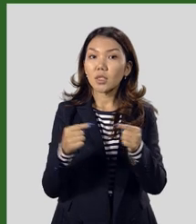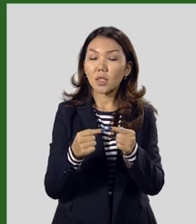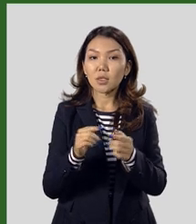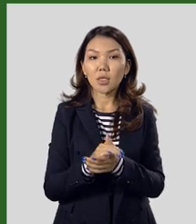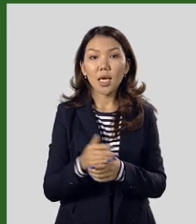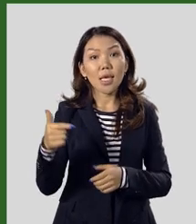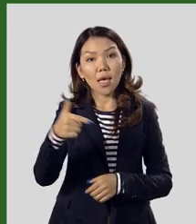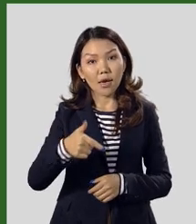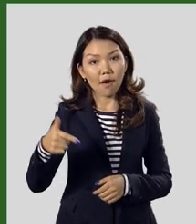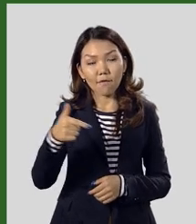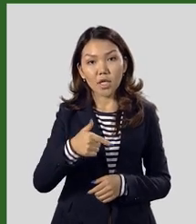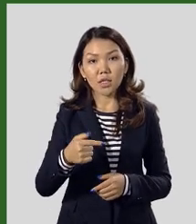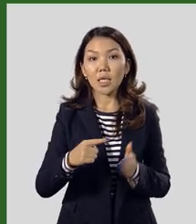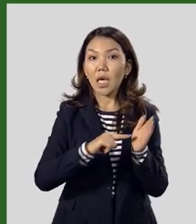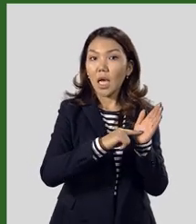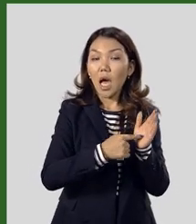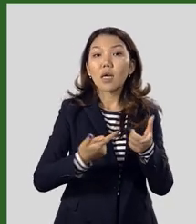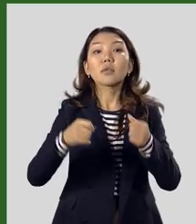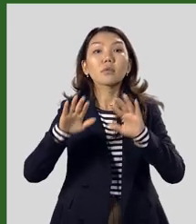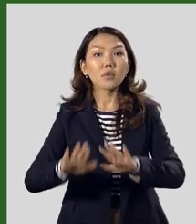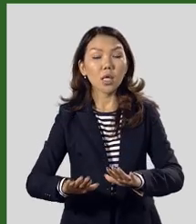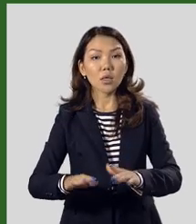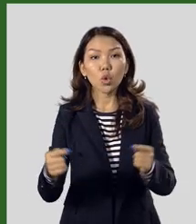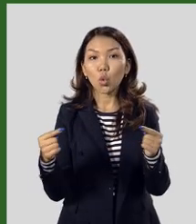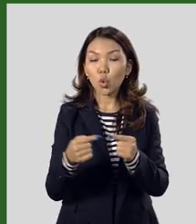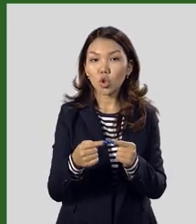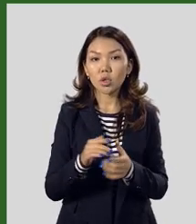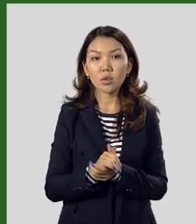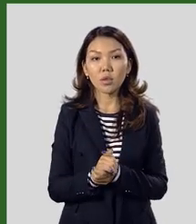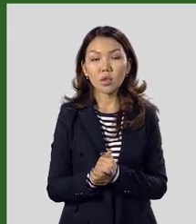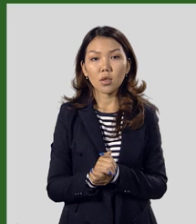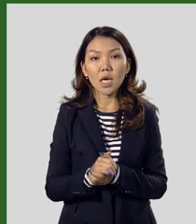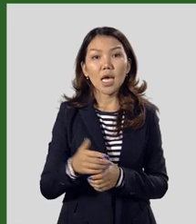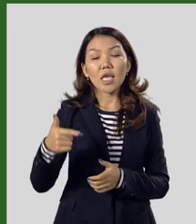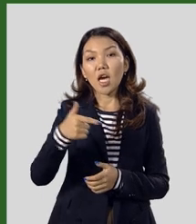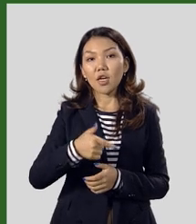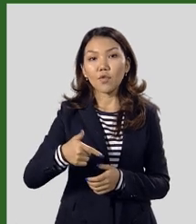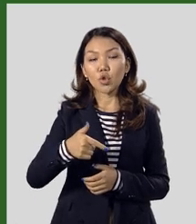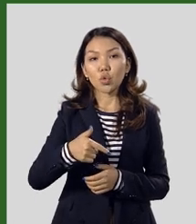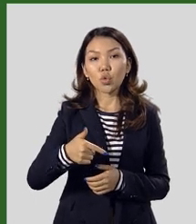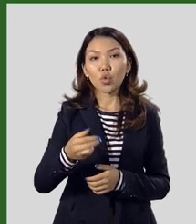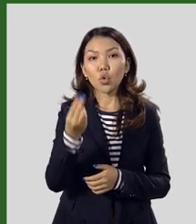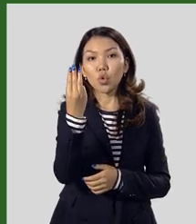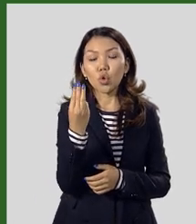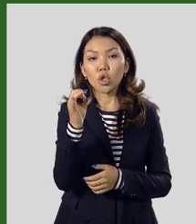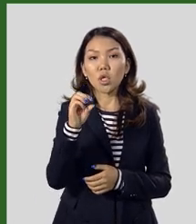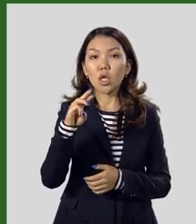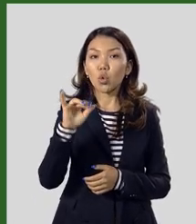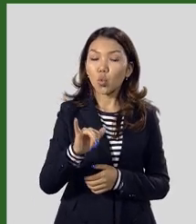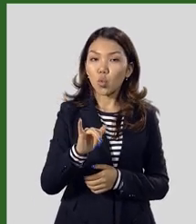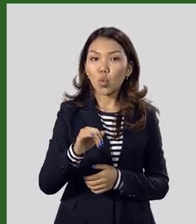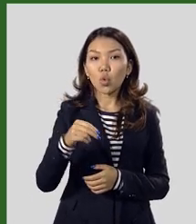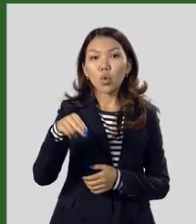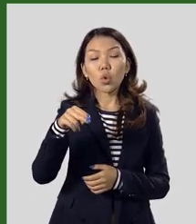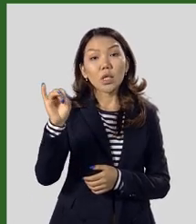определять географические координаты, то есть географическую широту и географическую